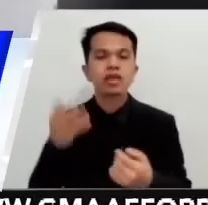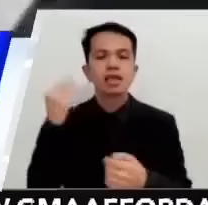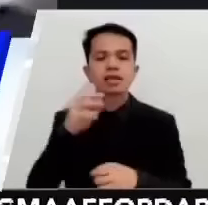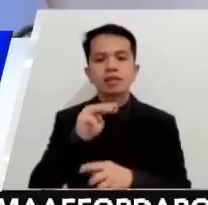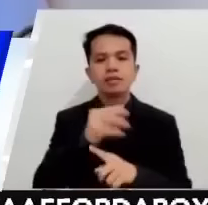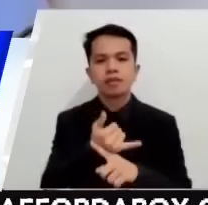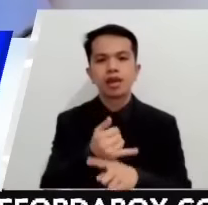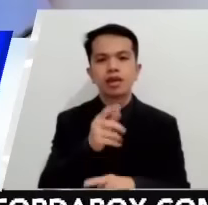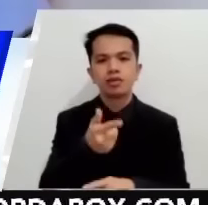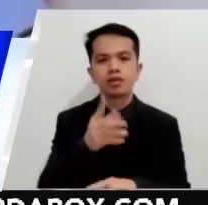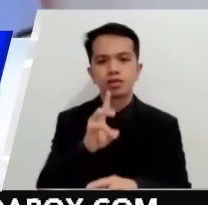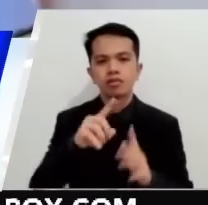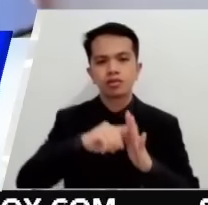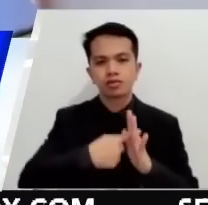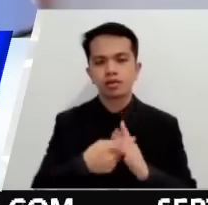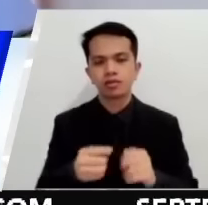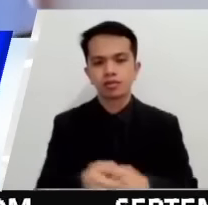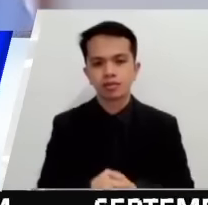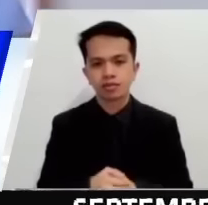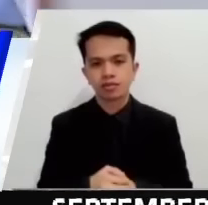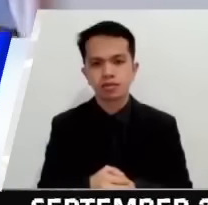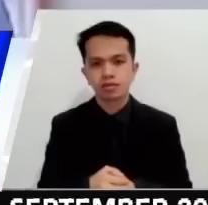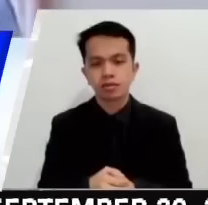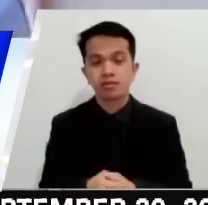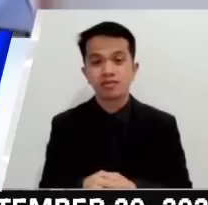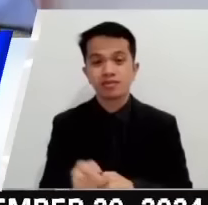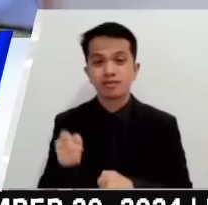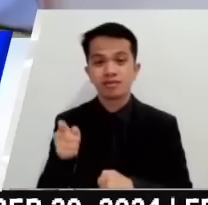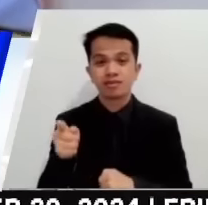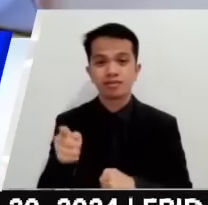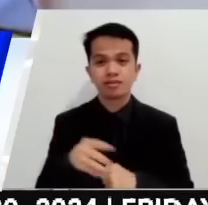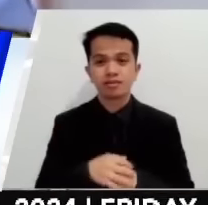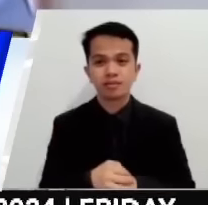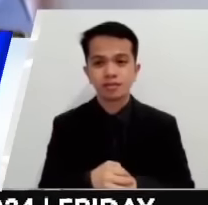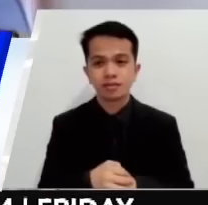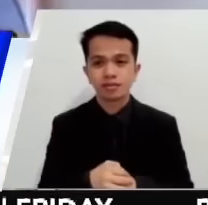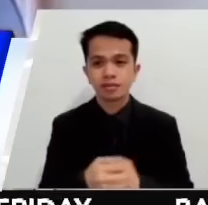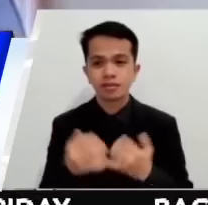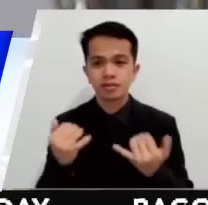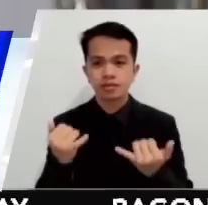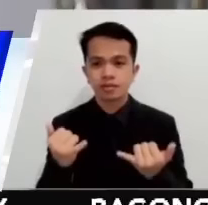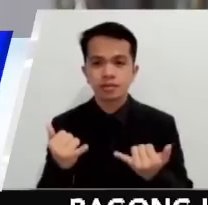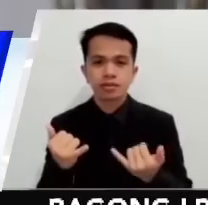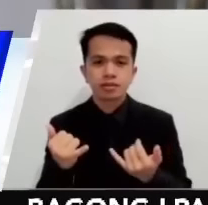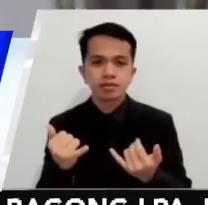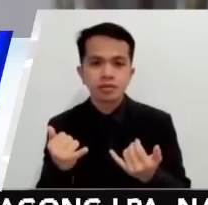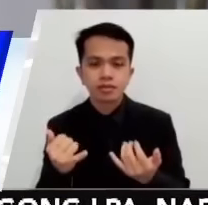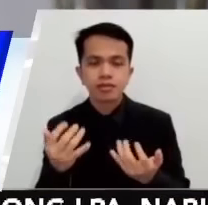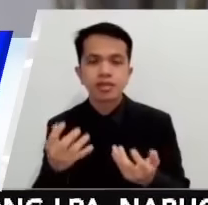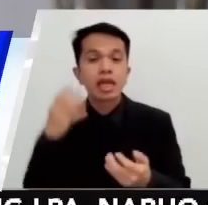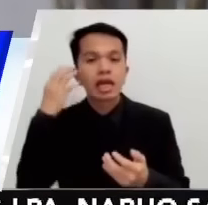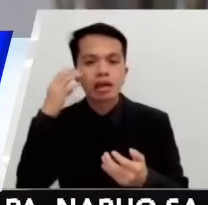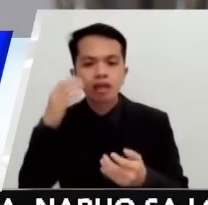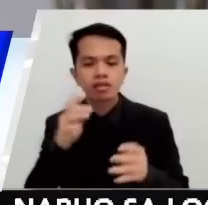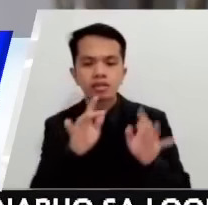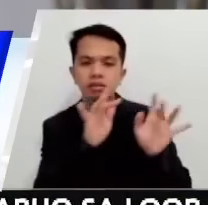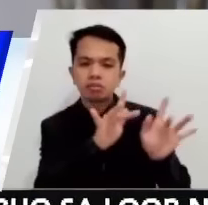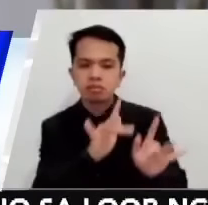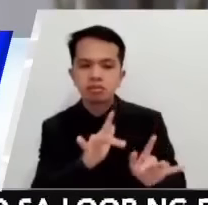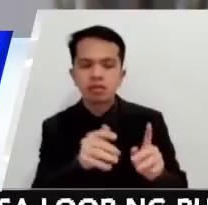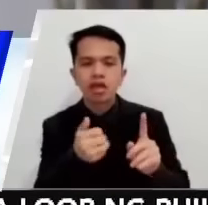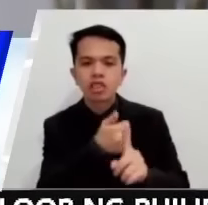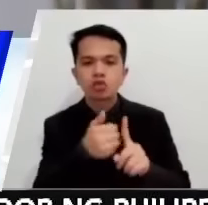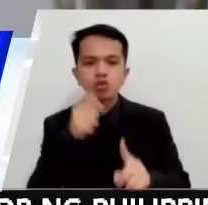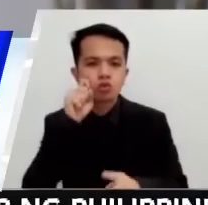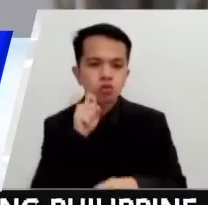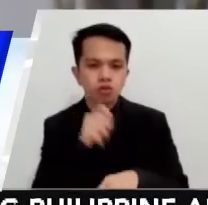sa pulisya. Ang nature nito ay pinagsamantalan niya yung kanyang pinsan. There was an instance na nagkaroon